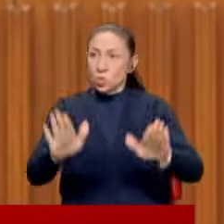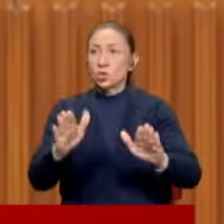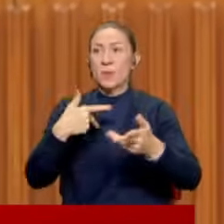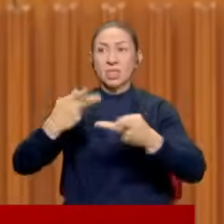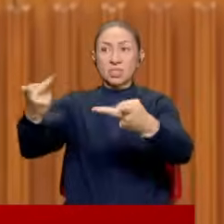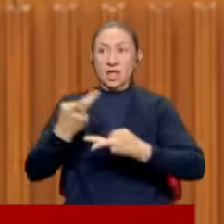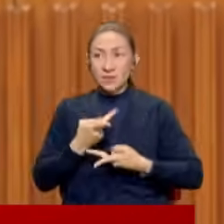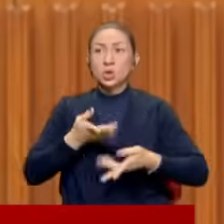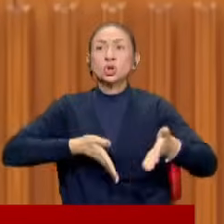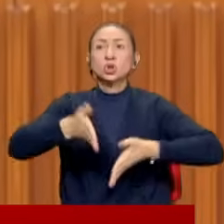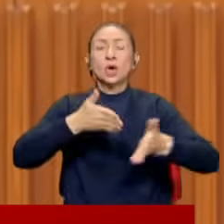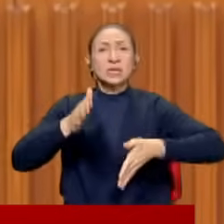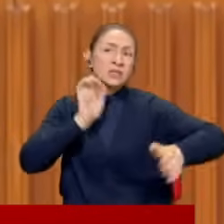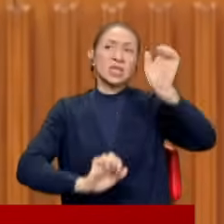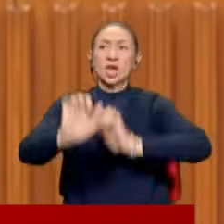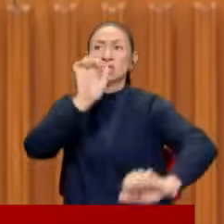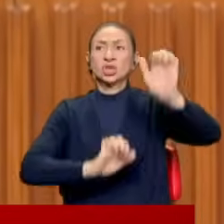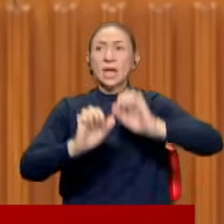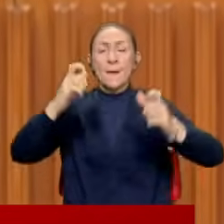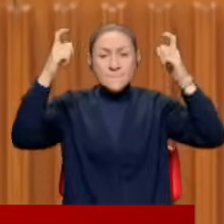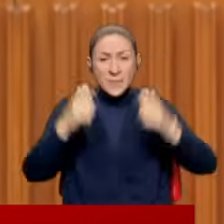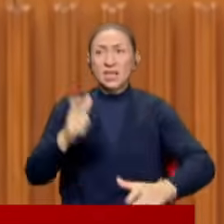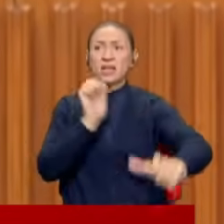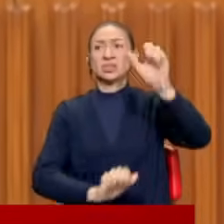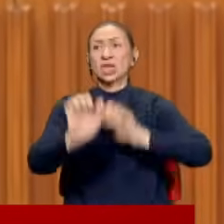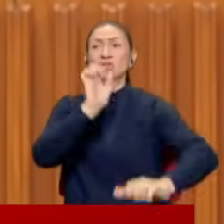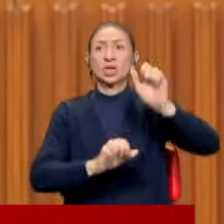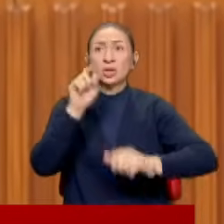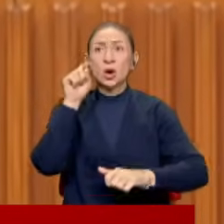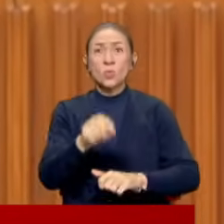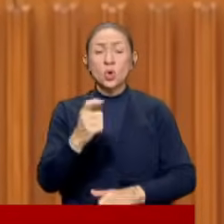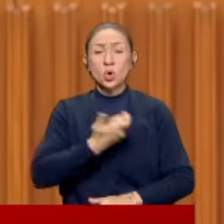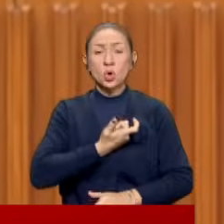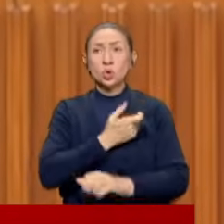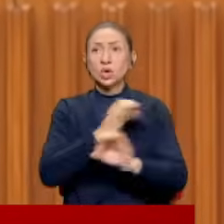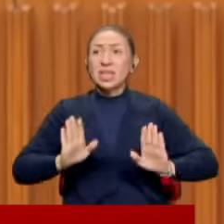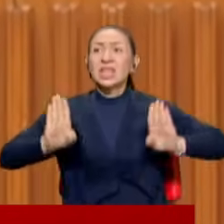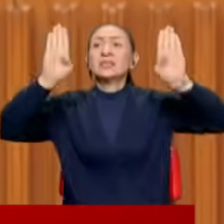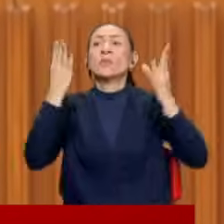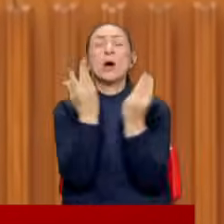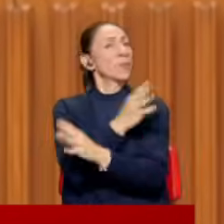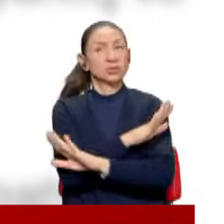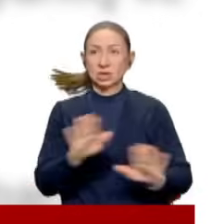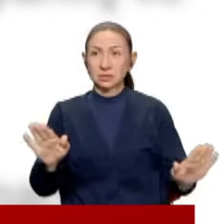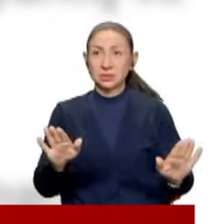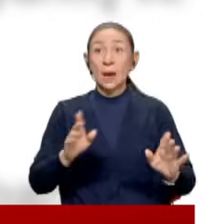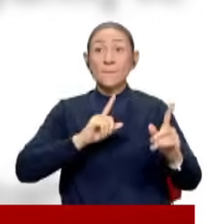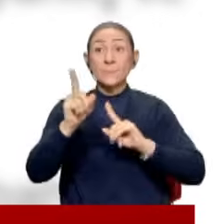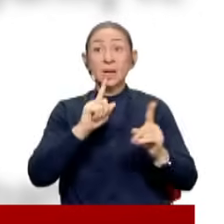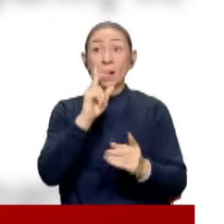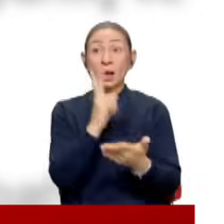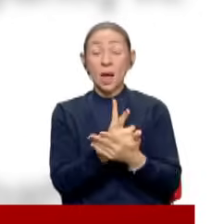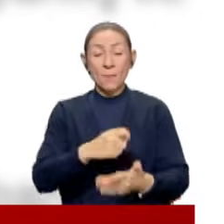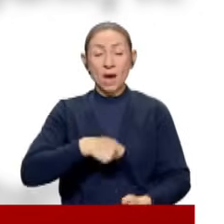ediyoruz sokaklarda direneceğiz meydanlarda direneceğiz bu hukuksuzluğa teslim olmayacağız mahkem